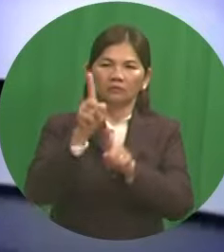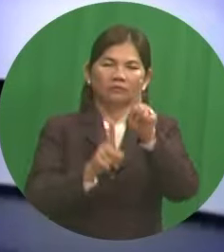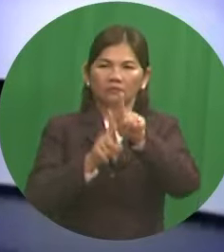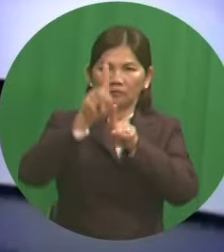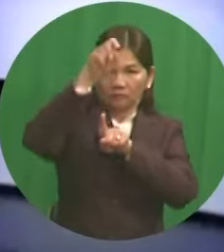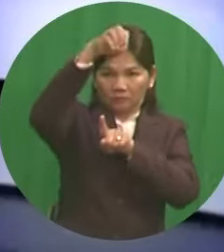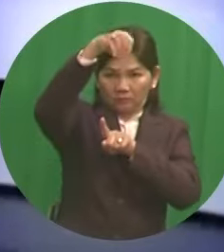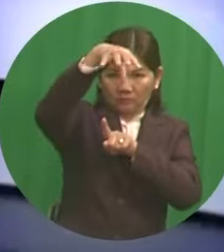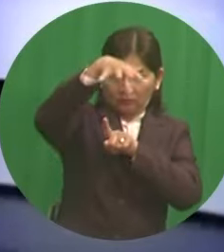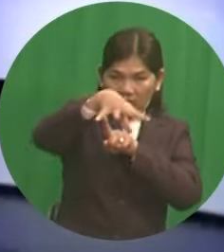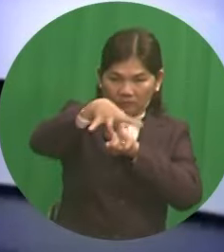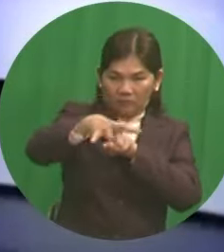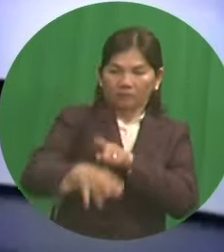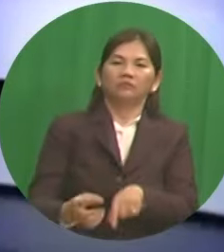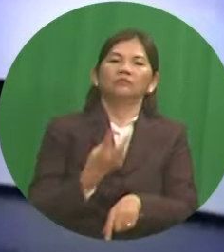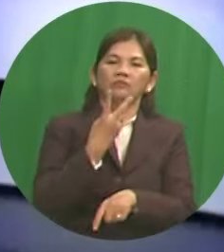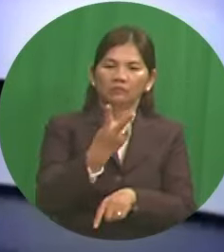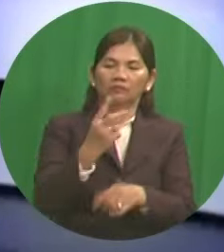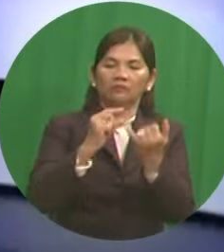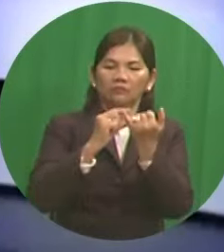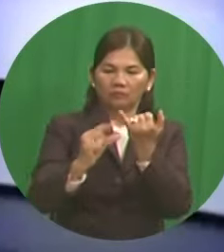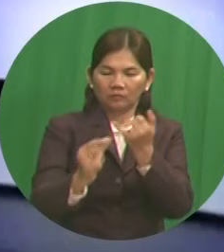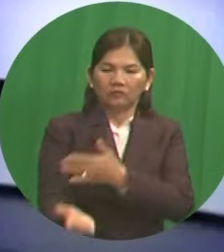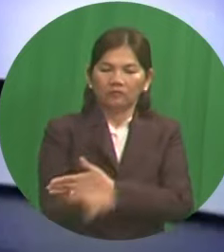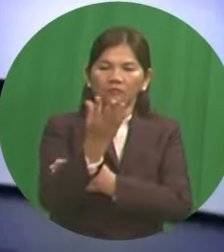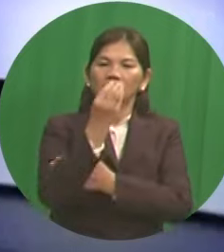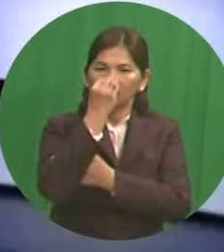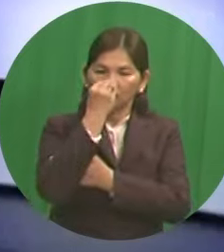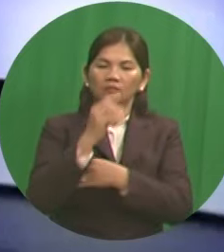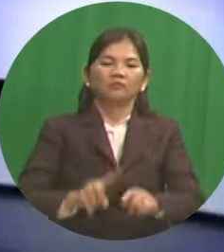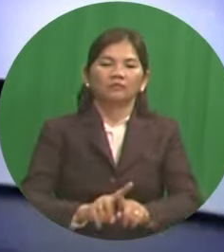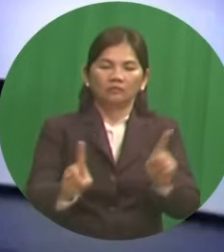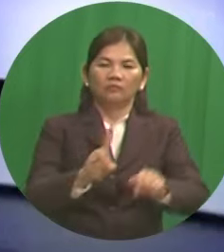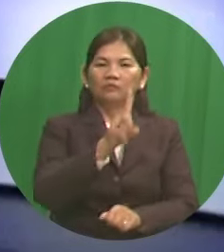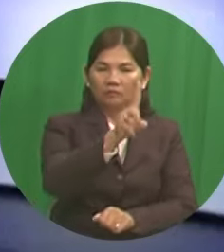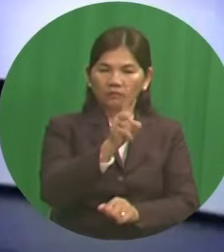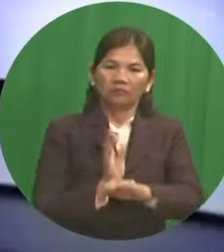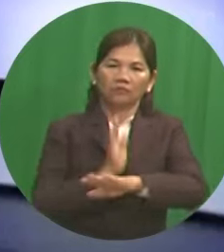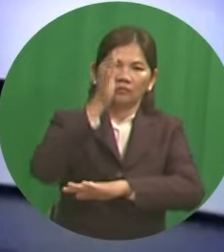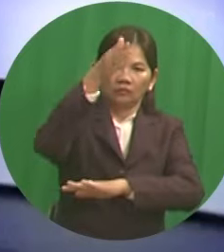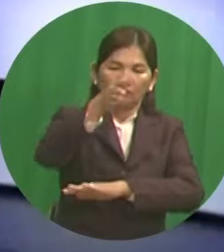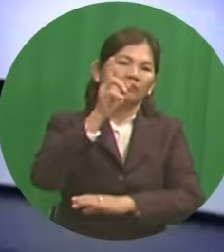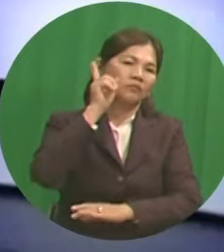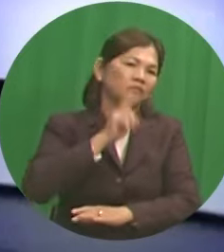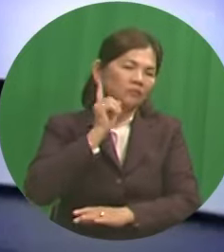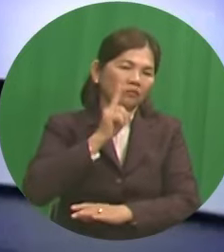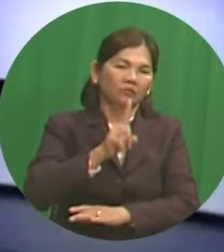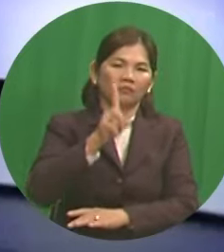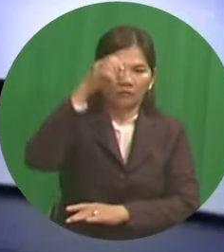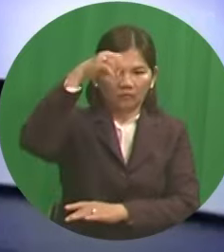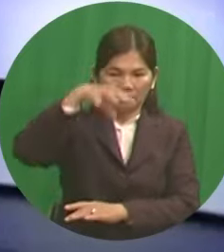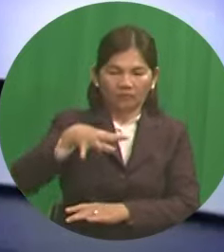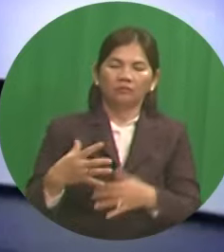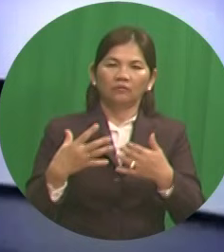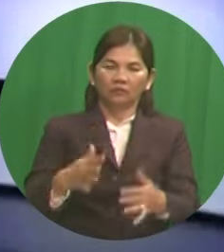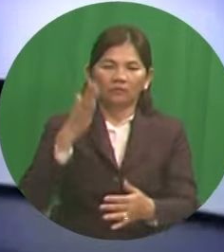ងគ្រាប់កាំជ្រួចមីស៊ីលប្លោងចំនួន2គ្រាប់នៅព្រឹកថ្ងៃច័ន្ទនេះប៉ុន្តែមួយគ្រាប់អាចហោះខុសប្រក្រតីនៅមុនមួយថ្ងៃប